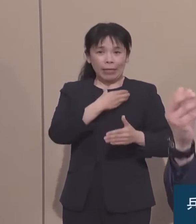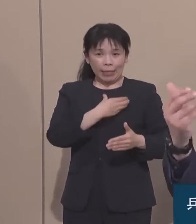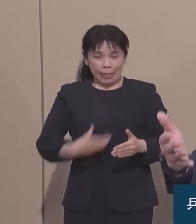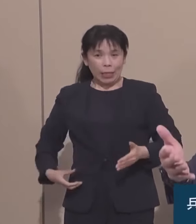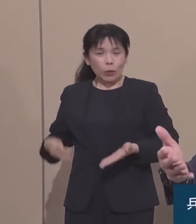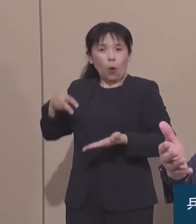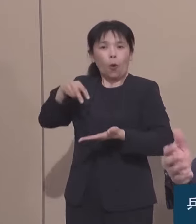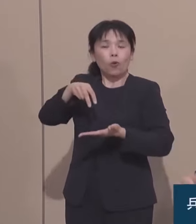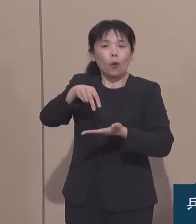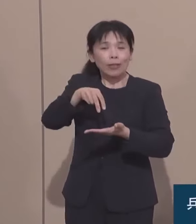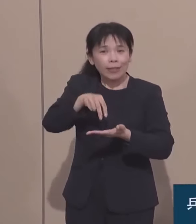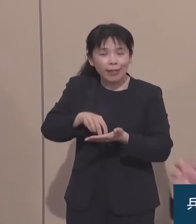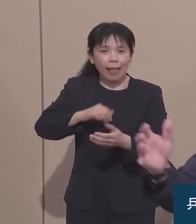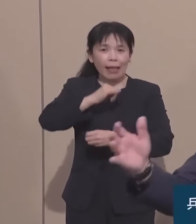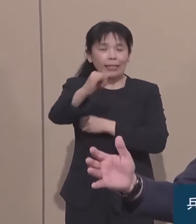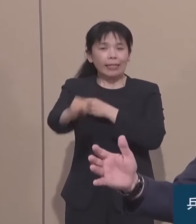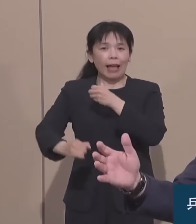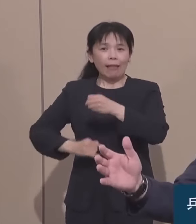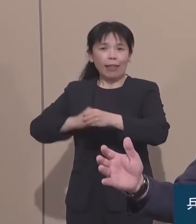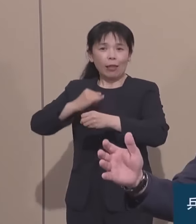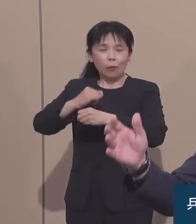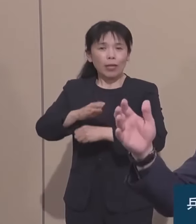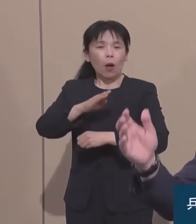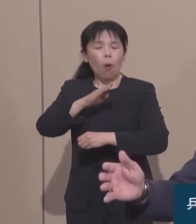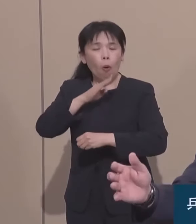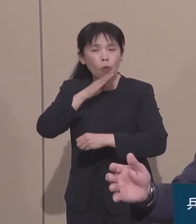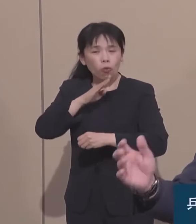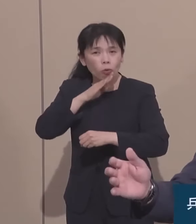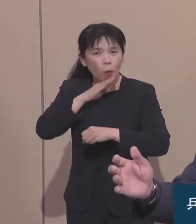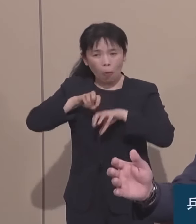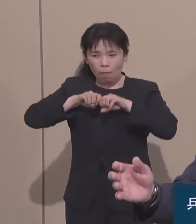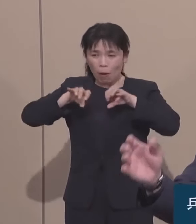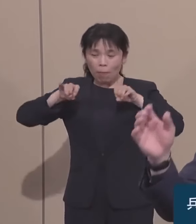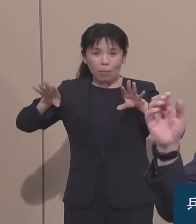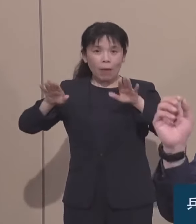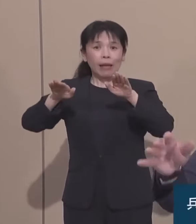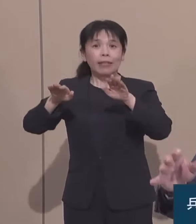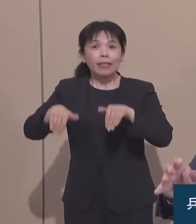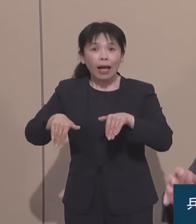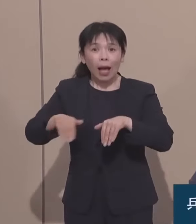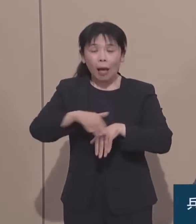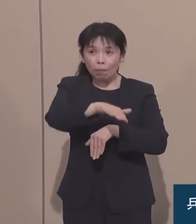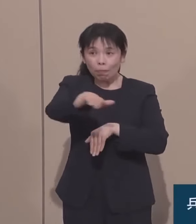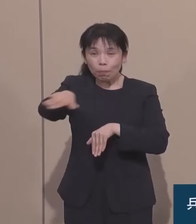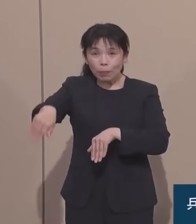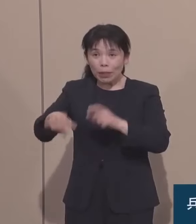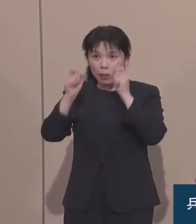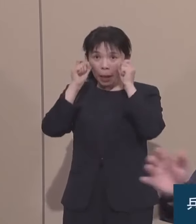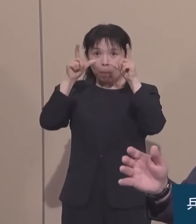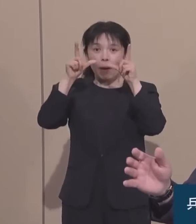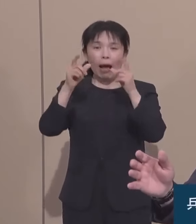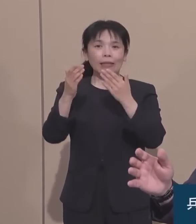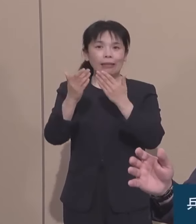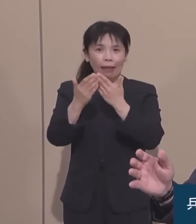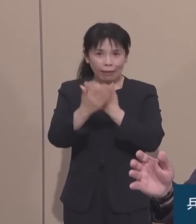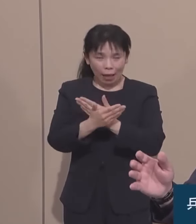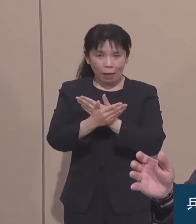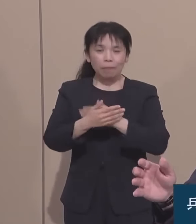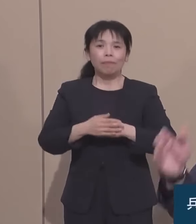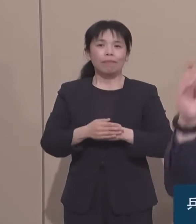真実をばらまき始めたら多くの県民国民が目が覚めた先ほど